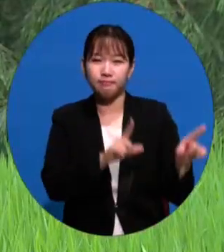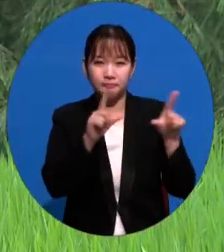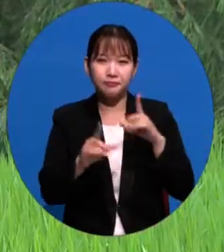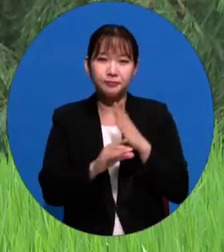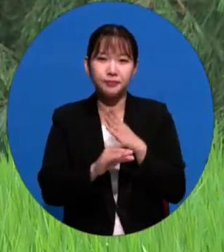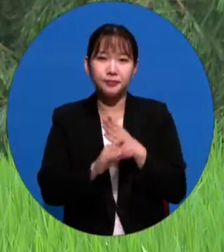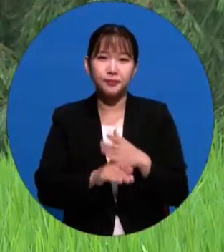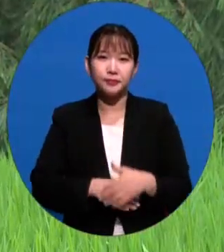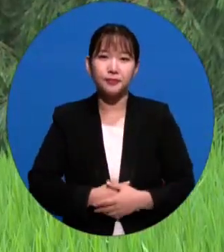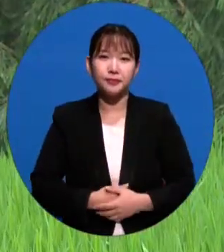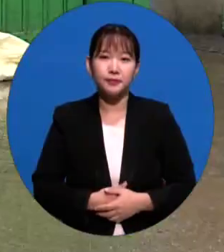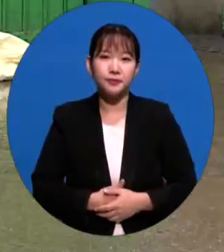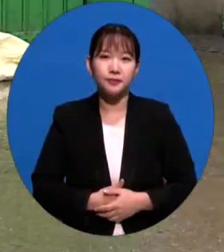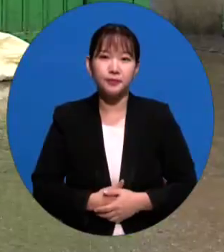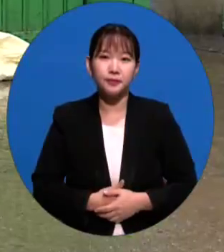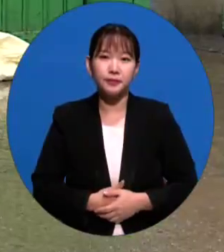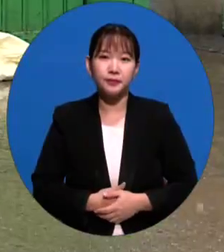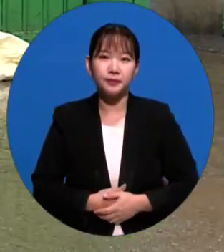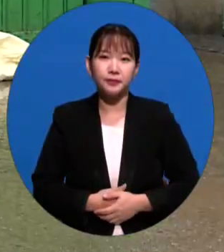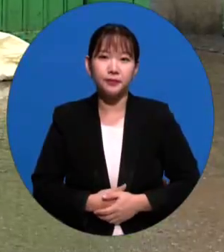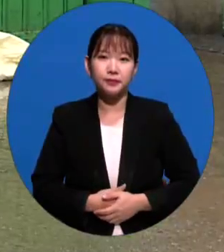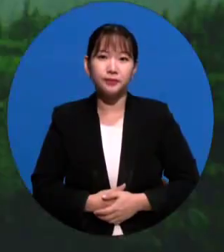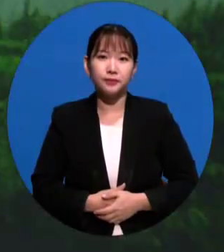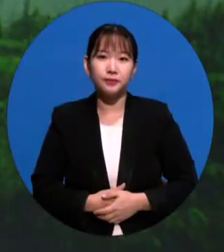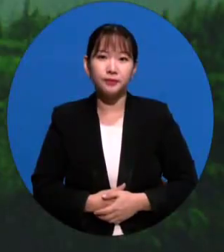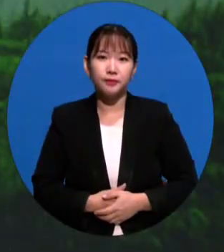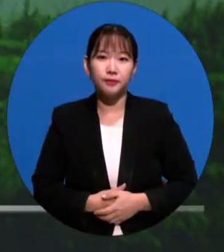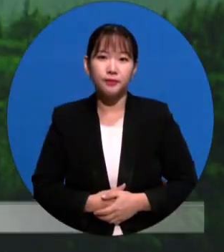있습니다. MBC 뉴스 안준호입니다.